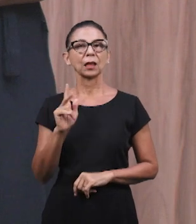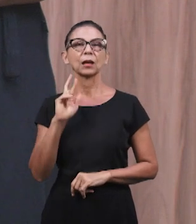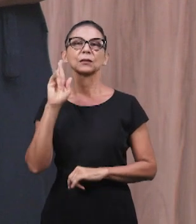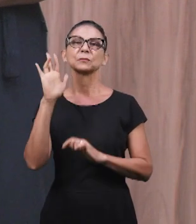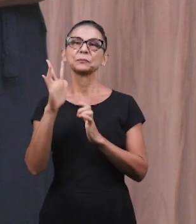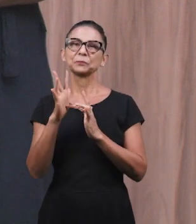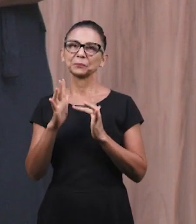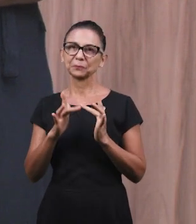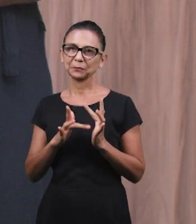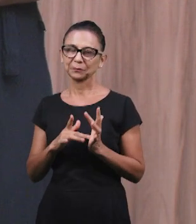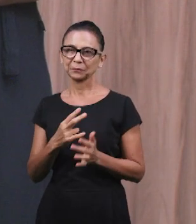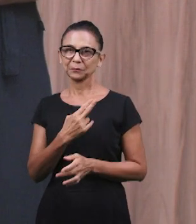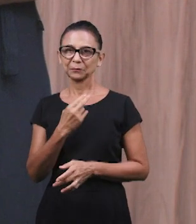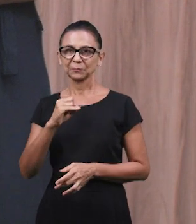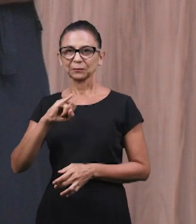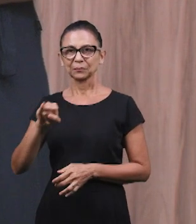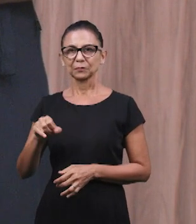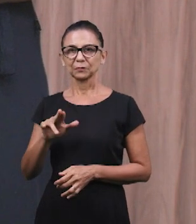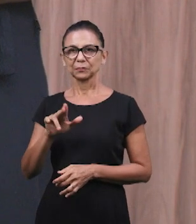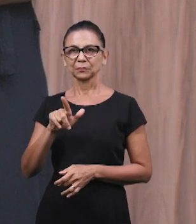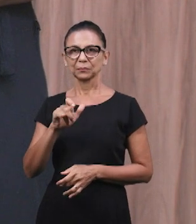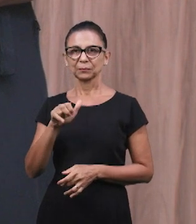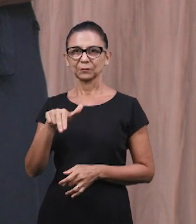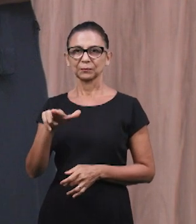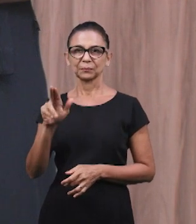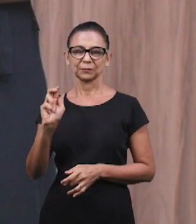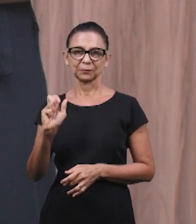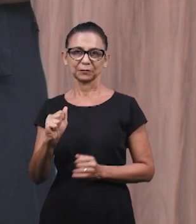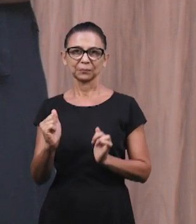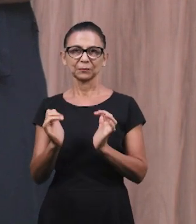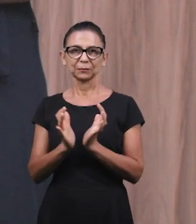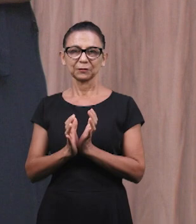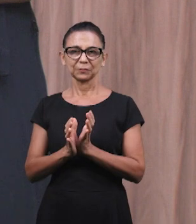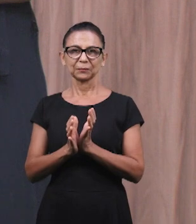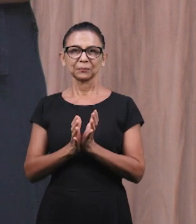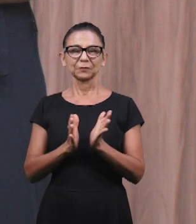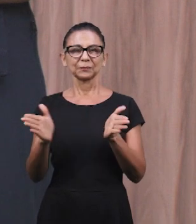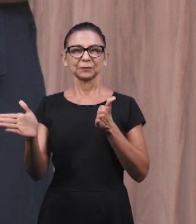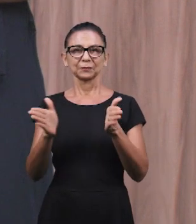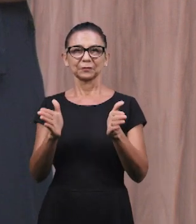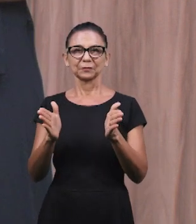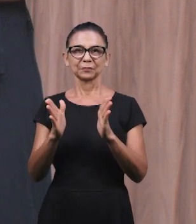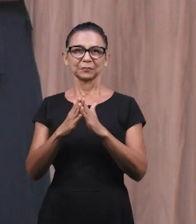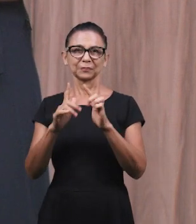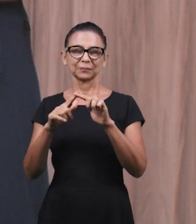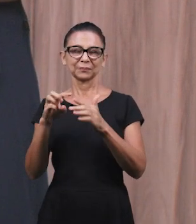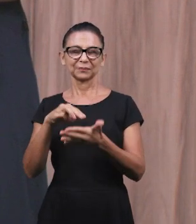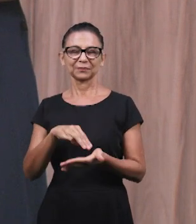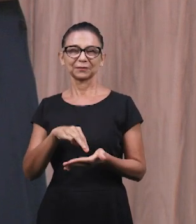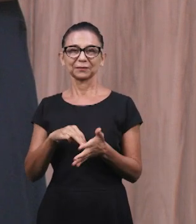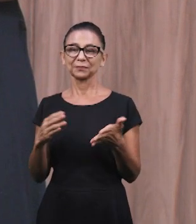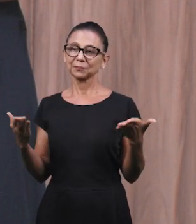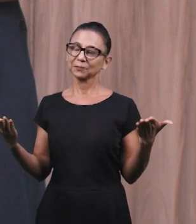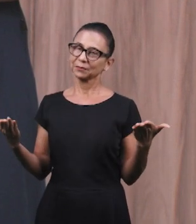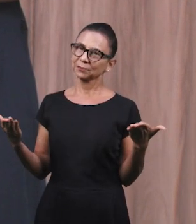La paix du Seigneur Jésus, je m'appelle Juliane Moniz, j'intègre le groupe d'accessibilité de l'Église chrétienne Maranatha. Aujourd'hui, nous